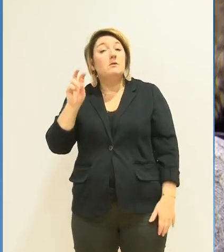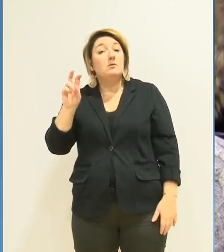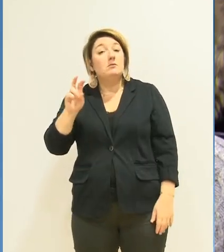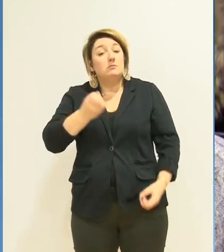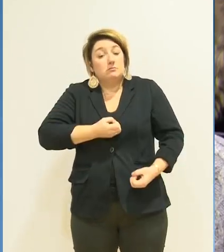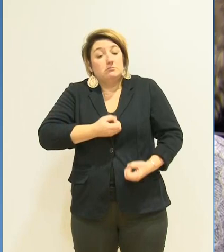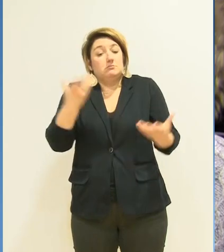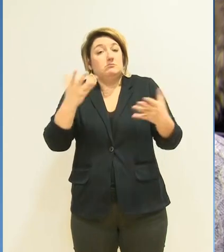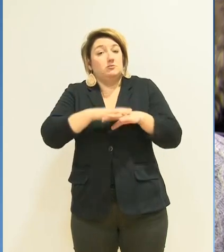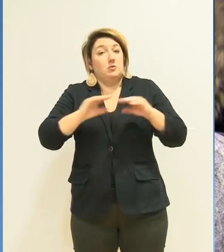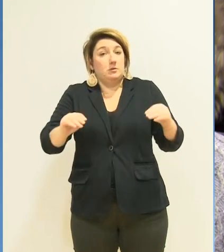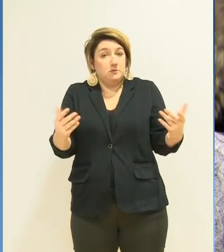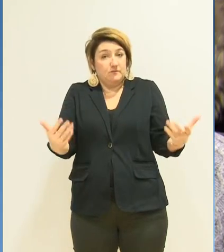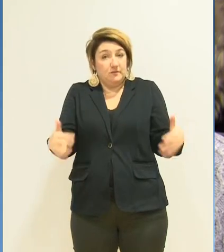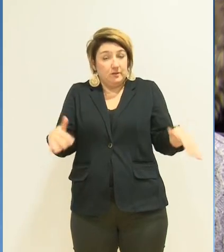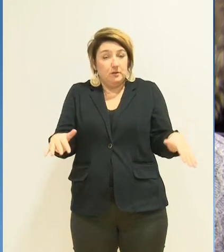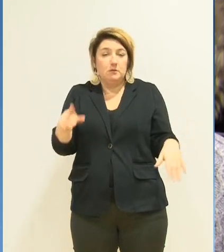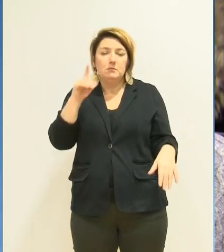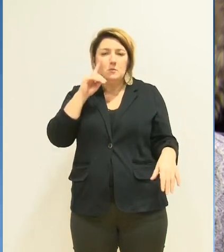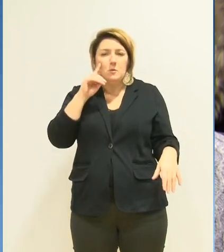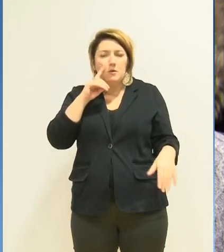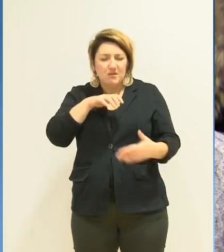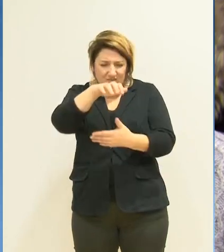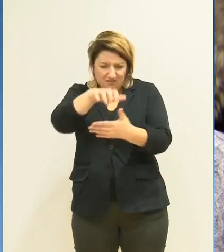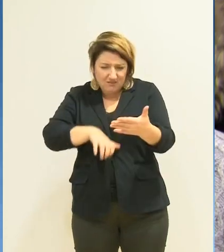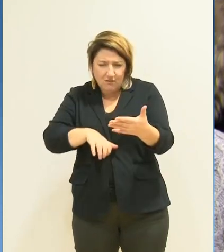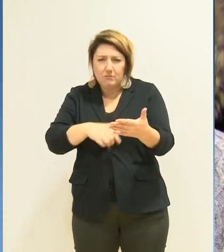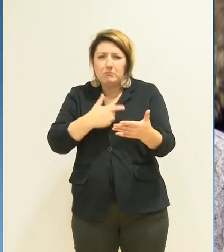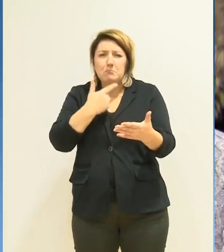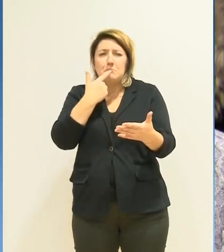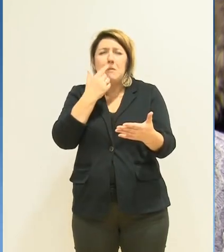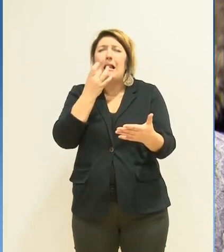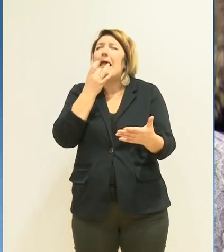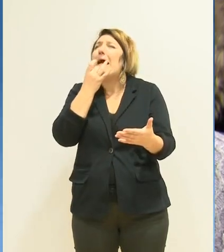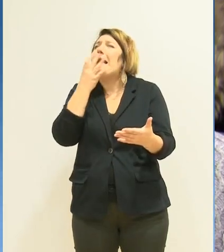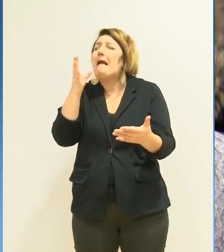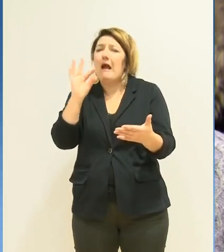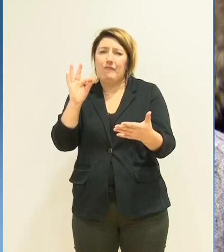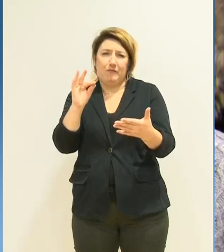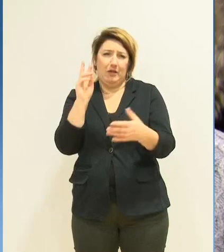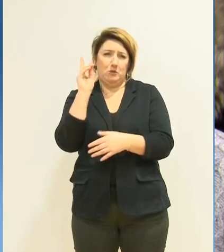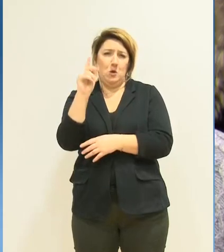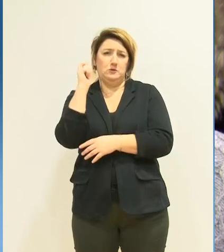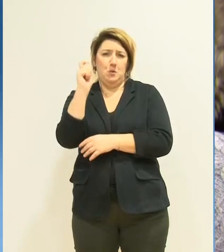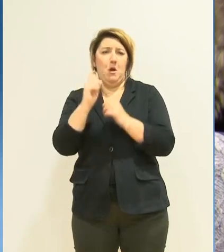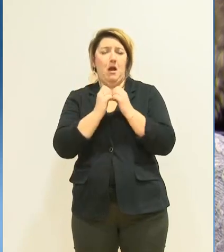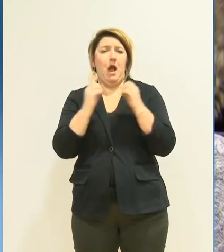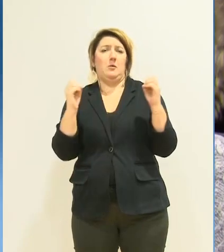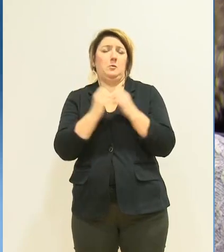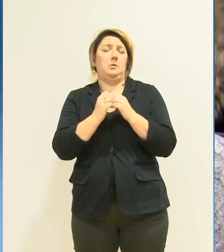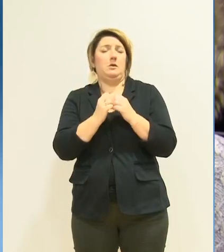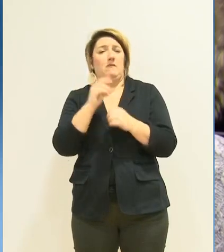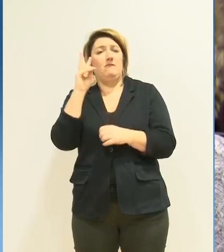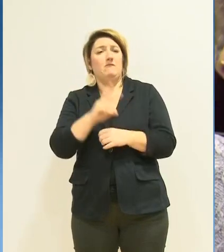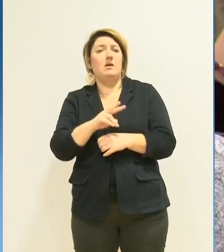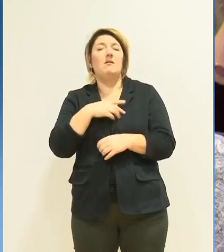exprimé à ce moment là c'est parce que nulle part n'était même pas évoquer la gratuité du transport donc posture et imposture voilà ce